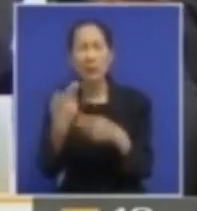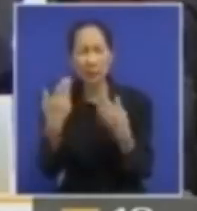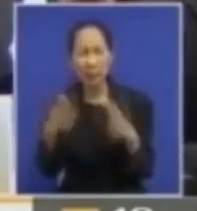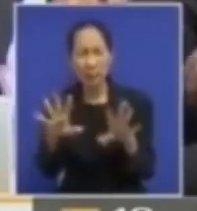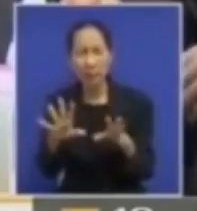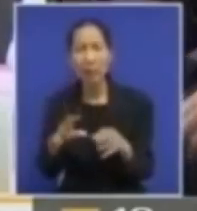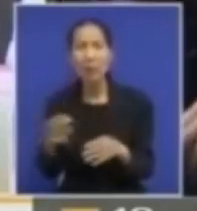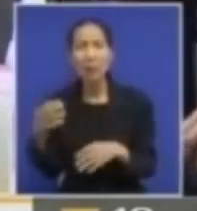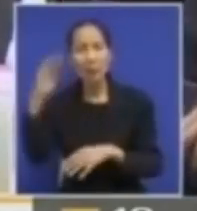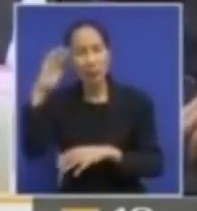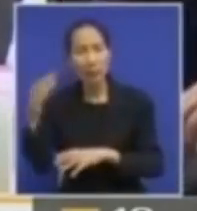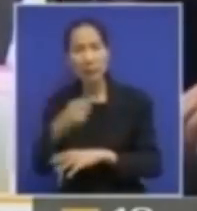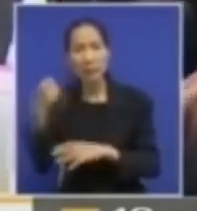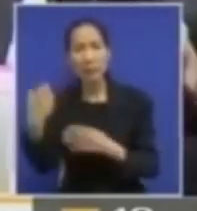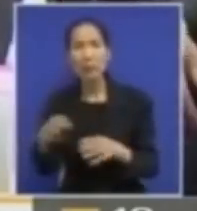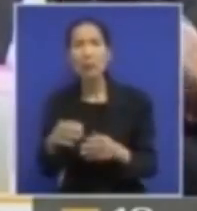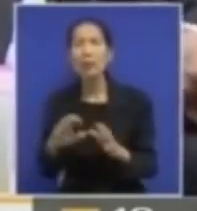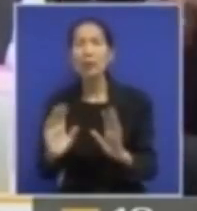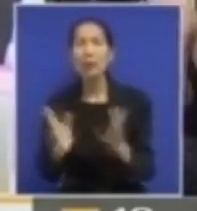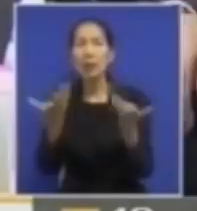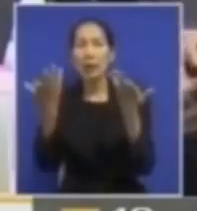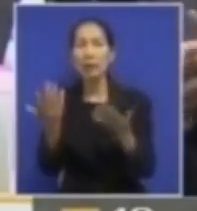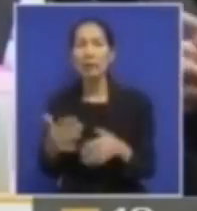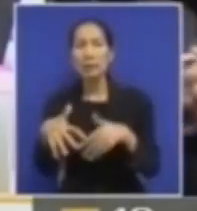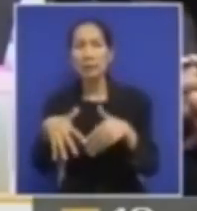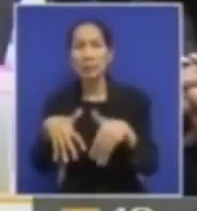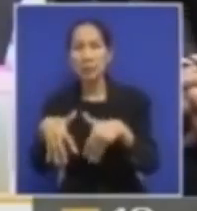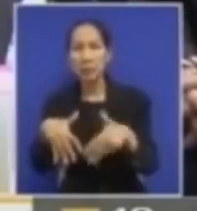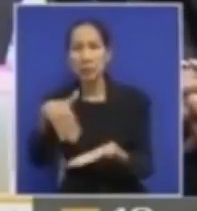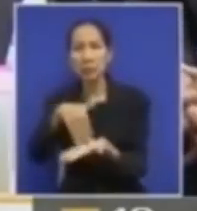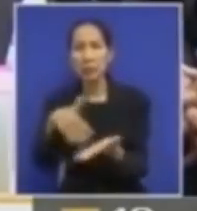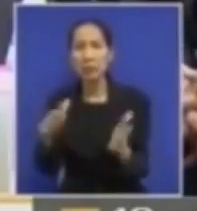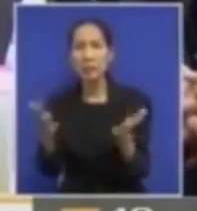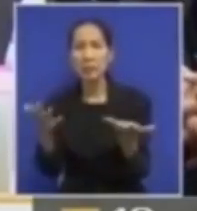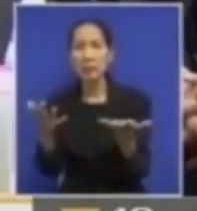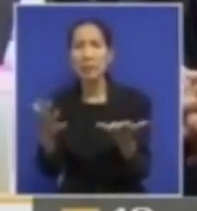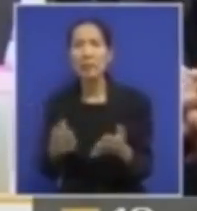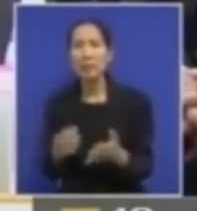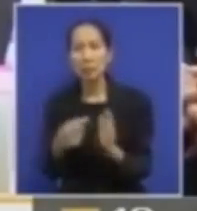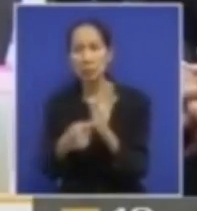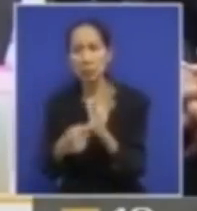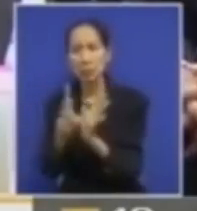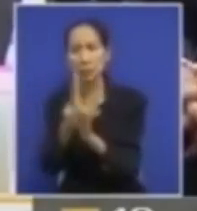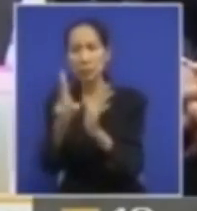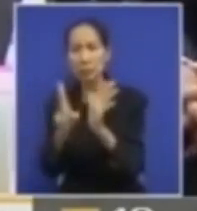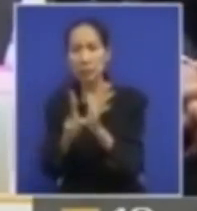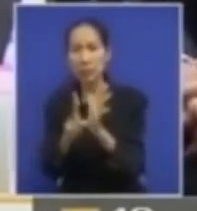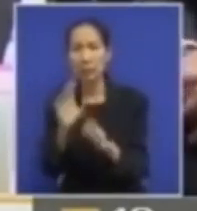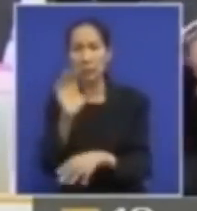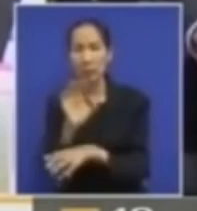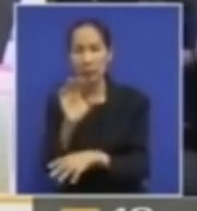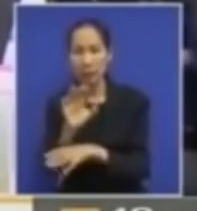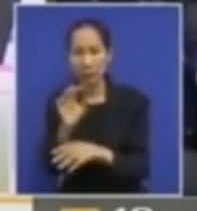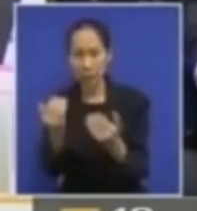การมีส่วนร่วมพี่น้องประชาชนไม่เคยใช้ประชาชนเป็นศูนย์กลางยกตัวอย่างง่ายๆครับบทบัญญัติกฎหมายนี่ที่ออกมาบังคับใช้เนี่ยเป็นการ